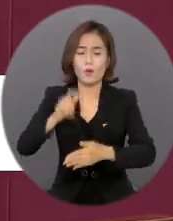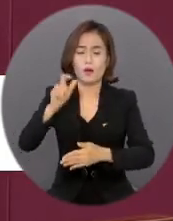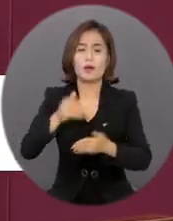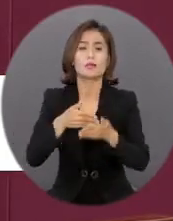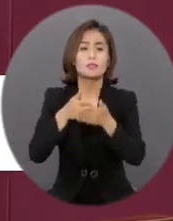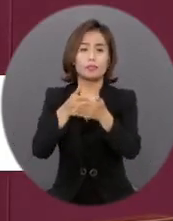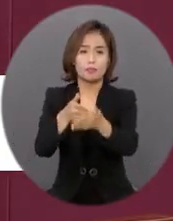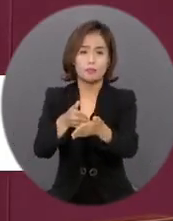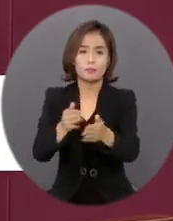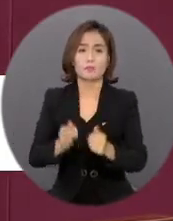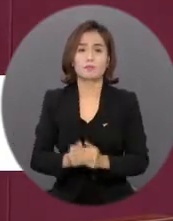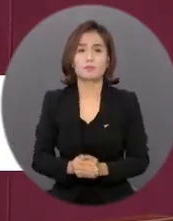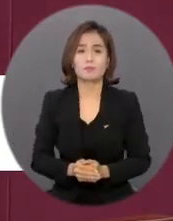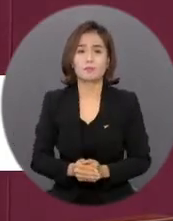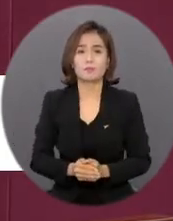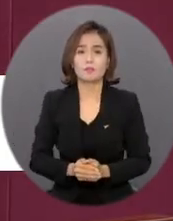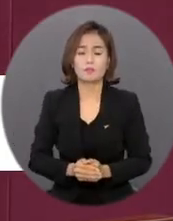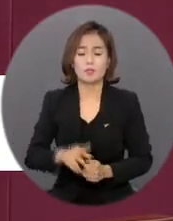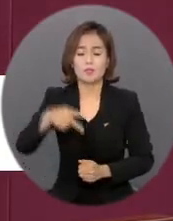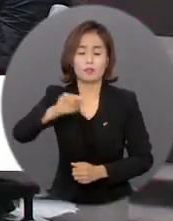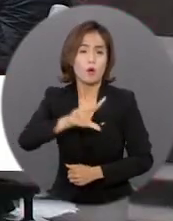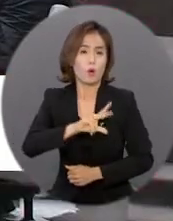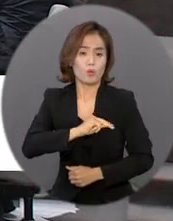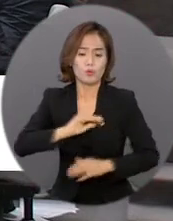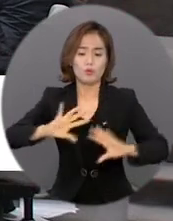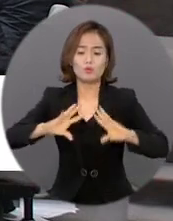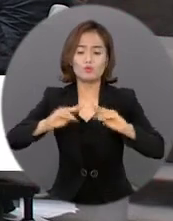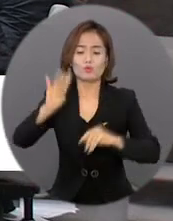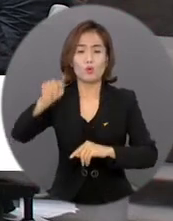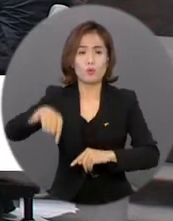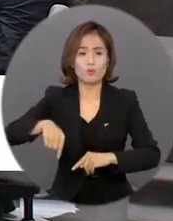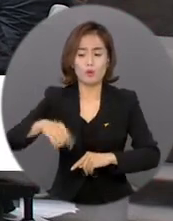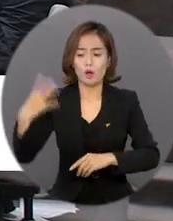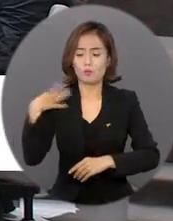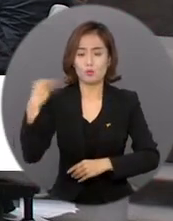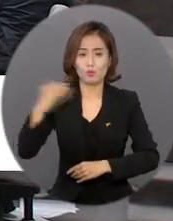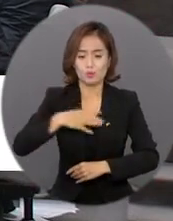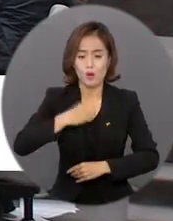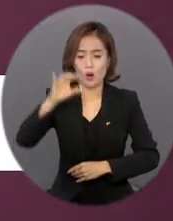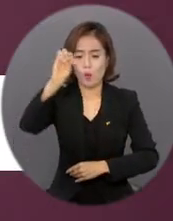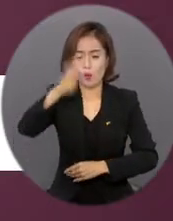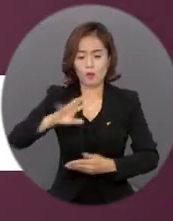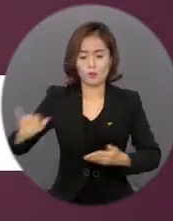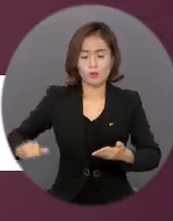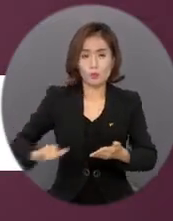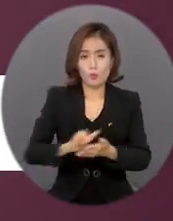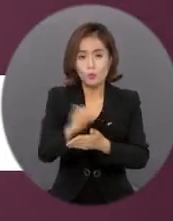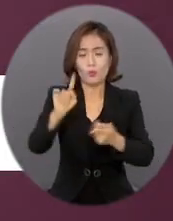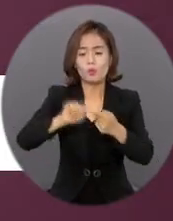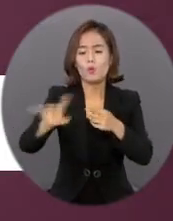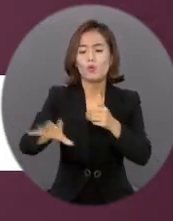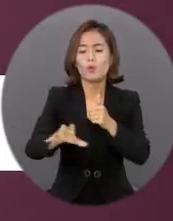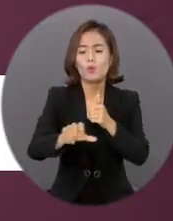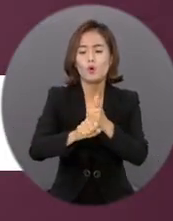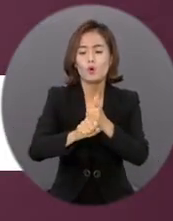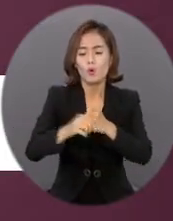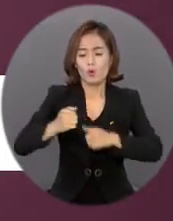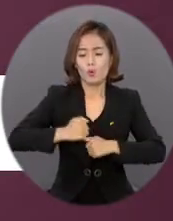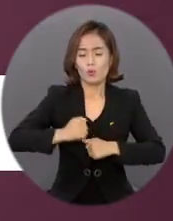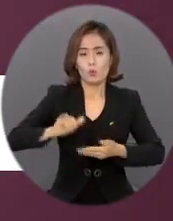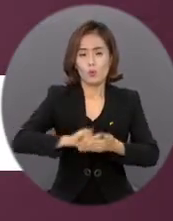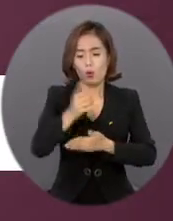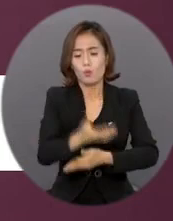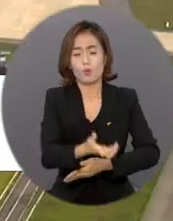강력히 제기했습니다. 서 의원은 국토부가 무안 광주공항 통합 시기를 군공항 이전과